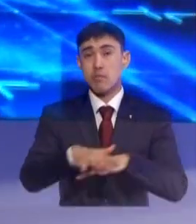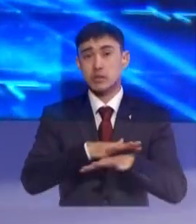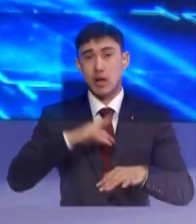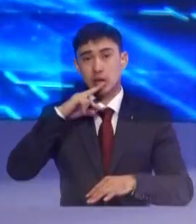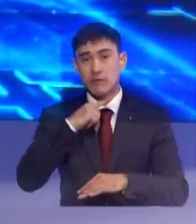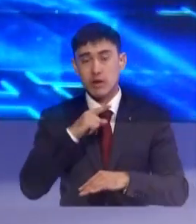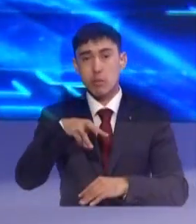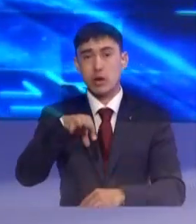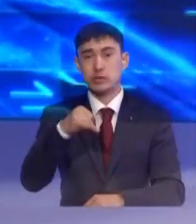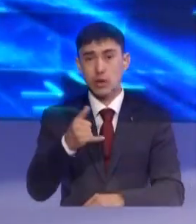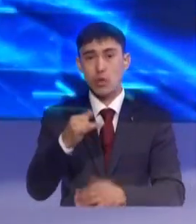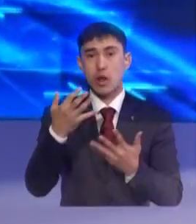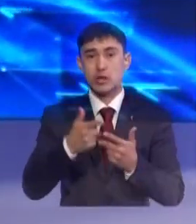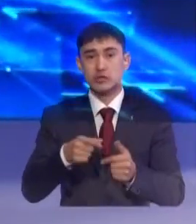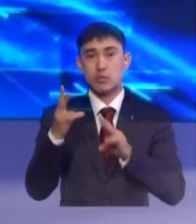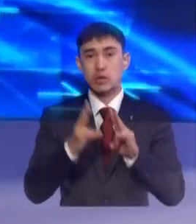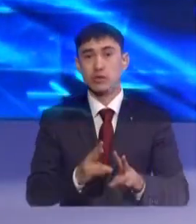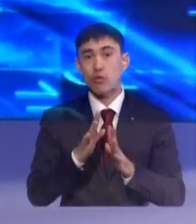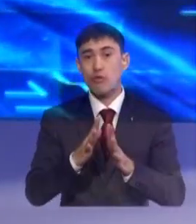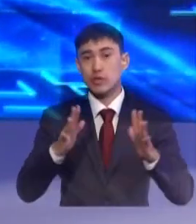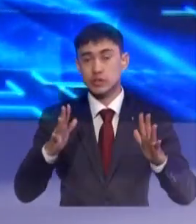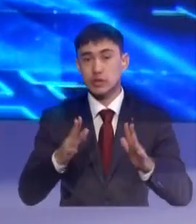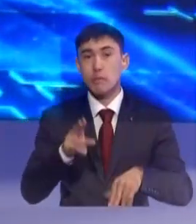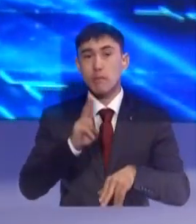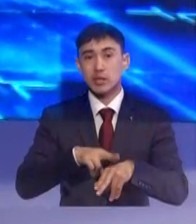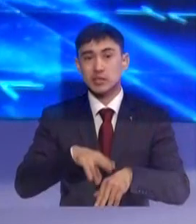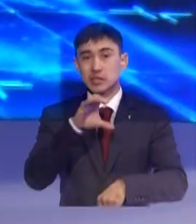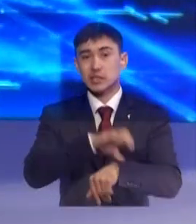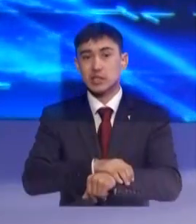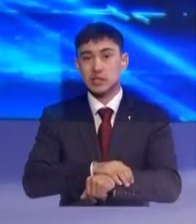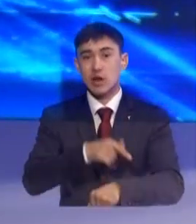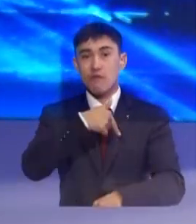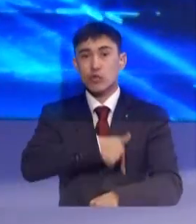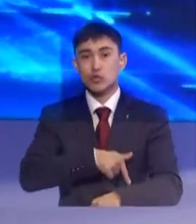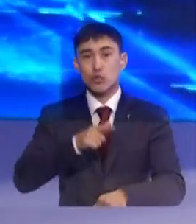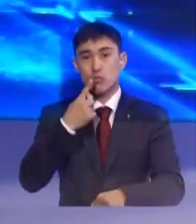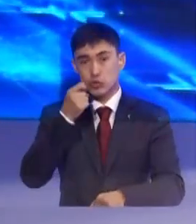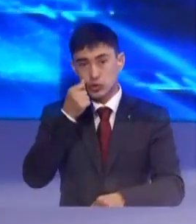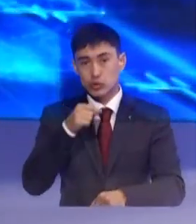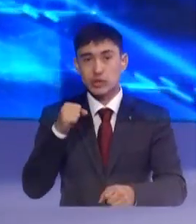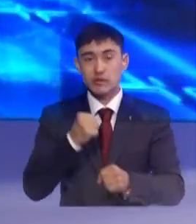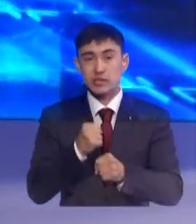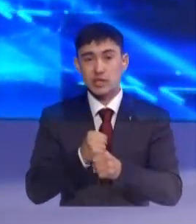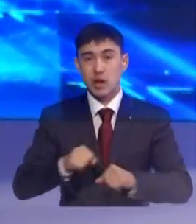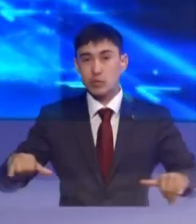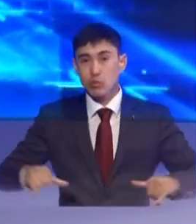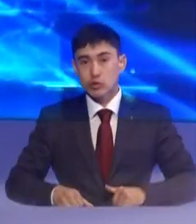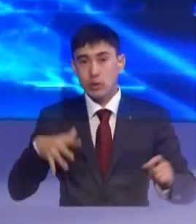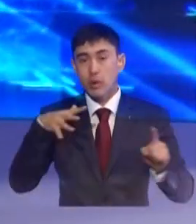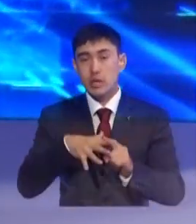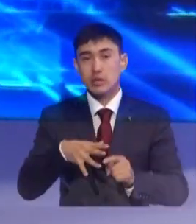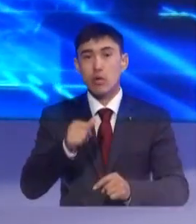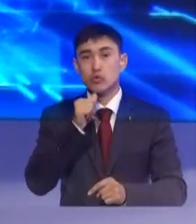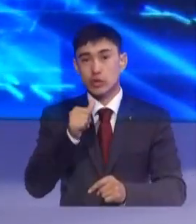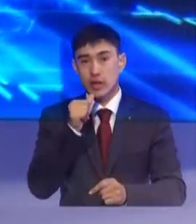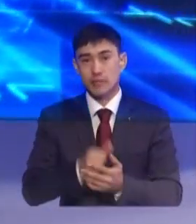Массовое отравление в Мангыстау. Количество пострадавших увеличилось. Полицейские задержали вооруженного мужчину, совершившего разбойное